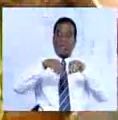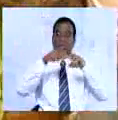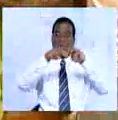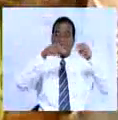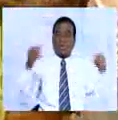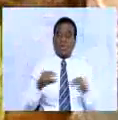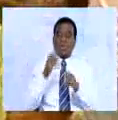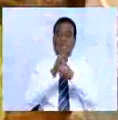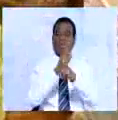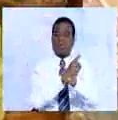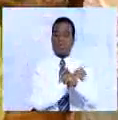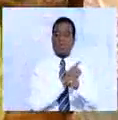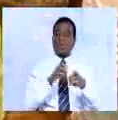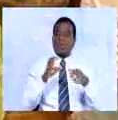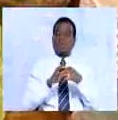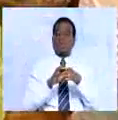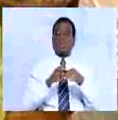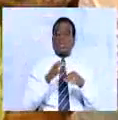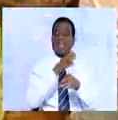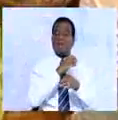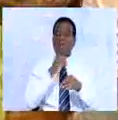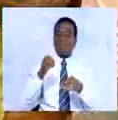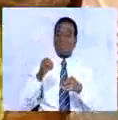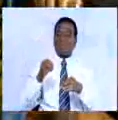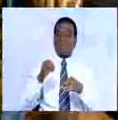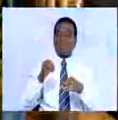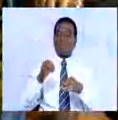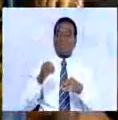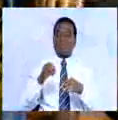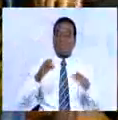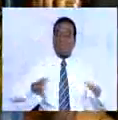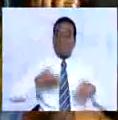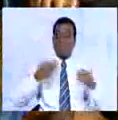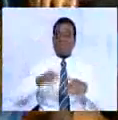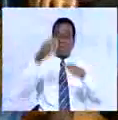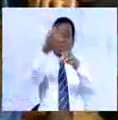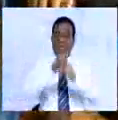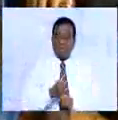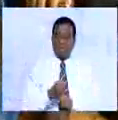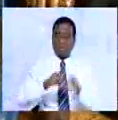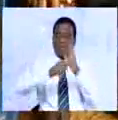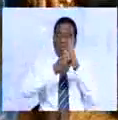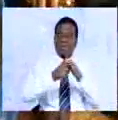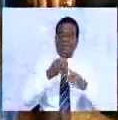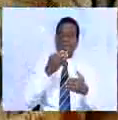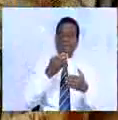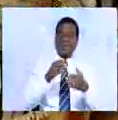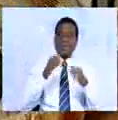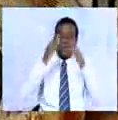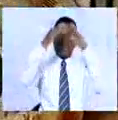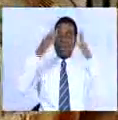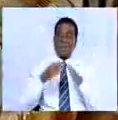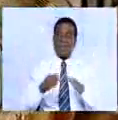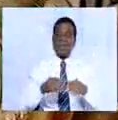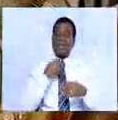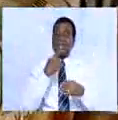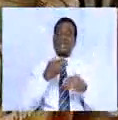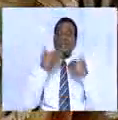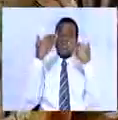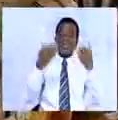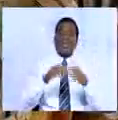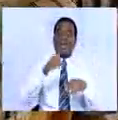de développement de Kringambo, Oufoué Philbert, heureux de recevoir les clés de sa maison, a traduit sa reconnaissance à